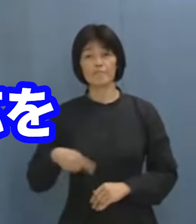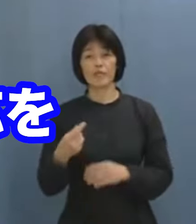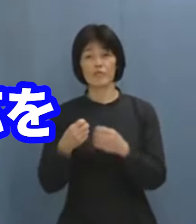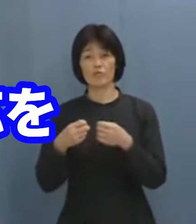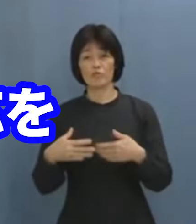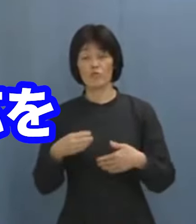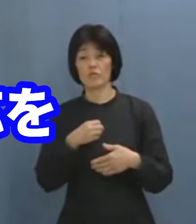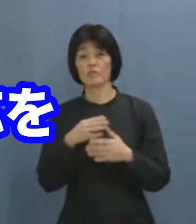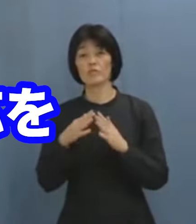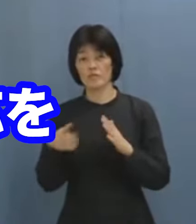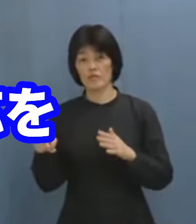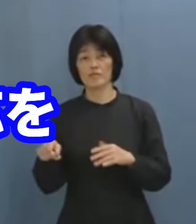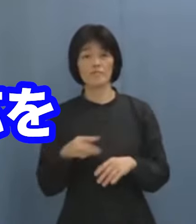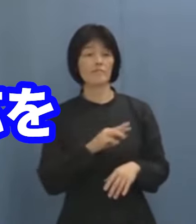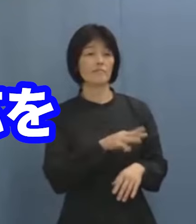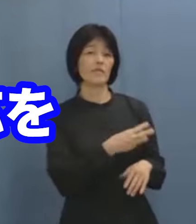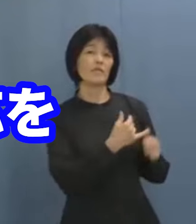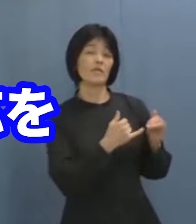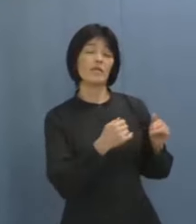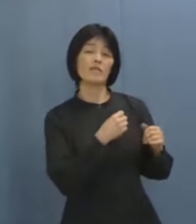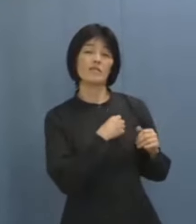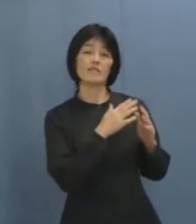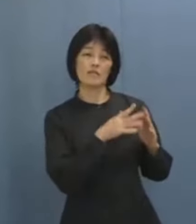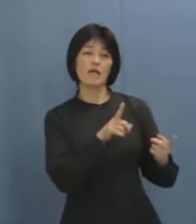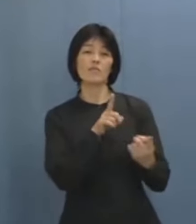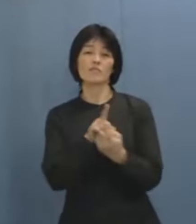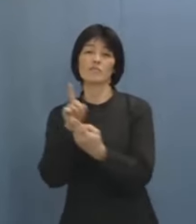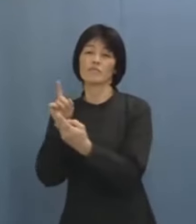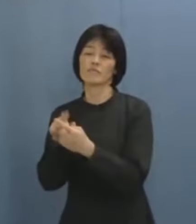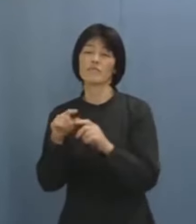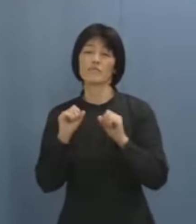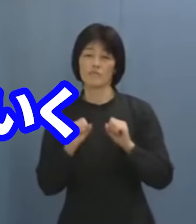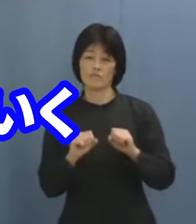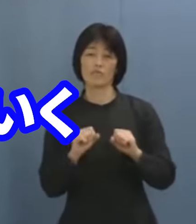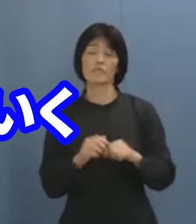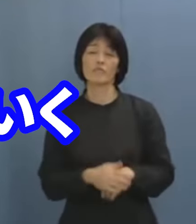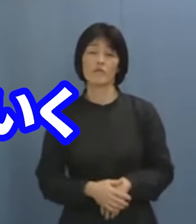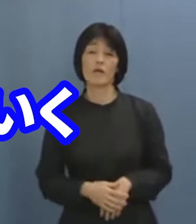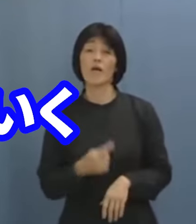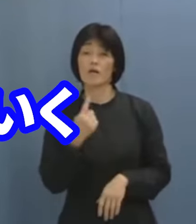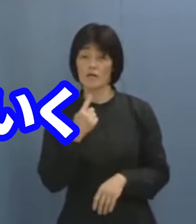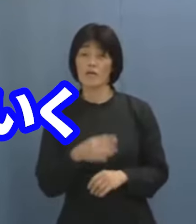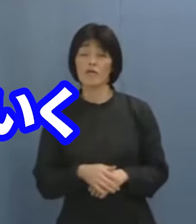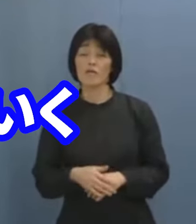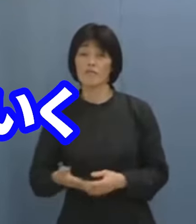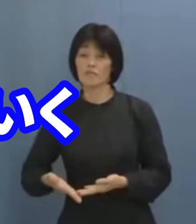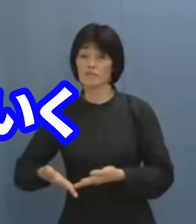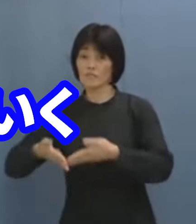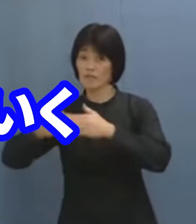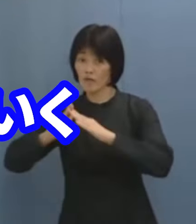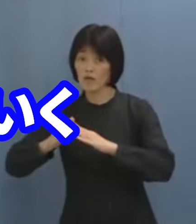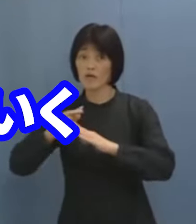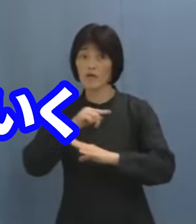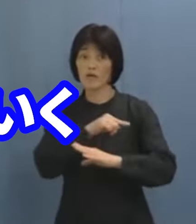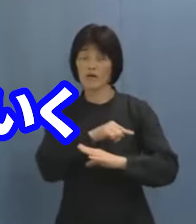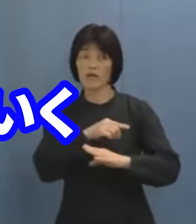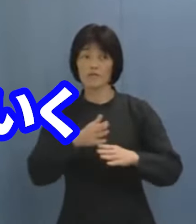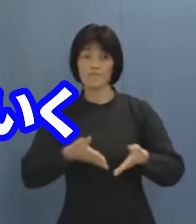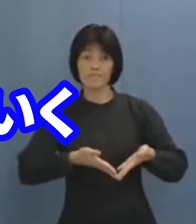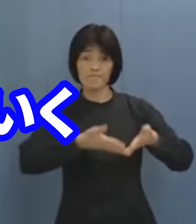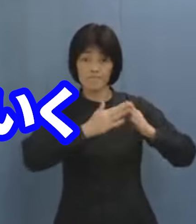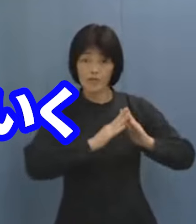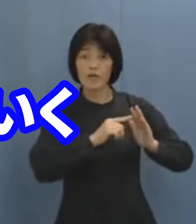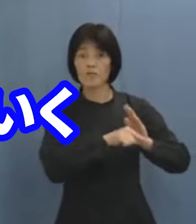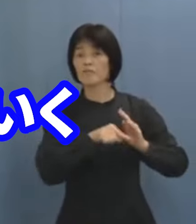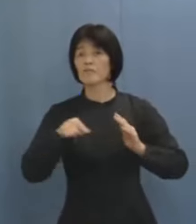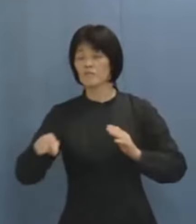会への対応をやっていくことも、もちろんそれが設置されることでやっていく